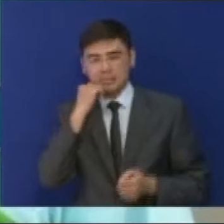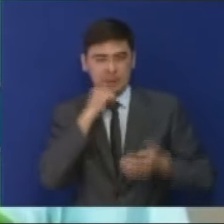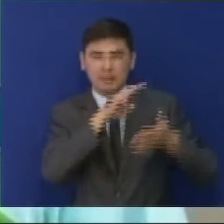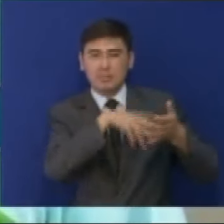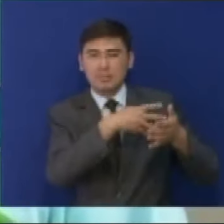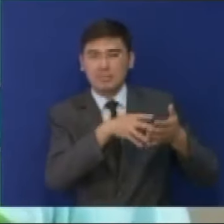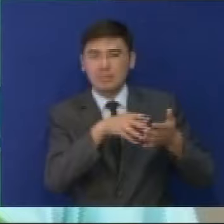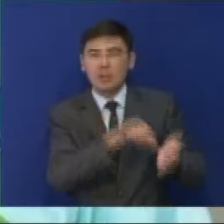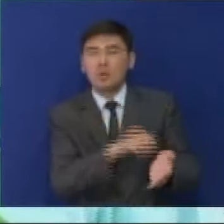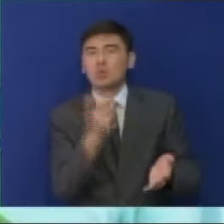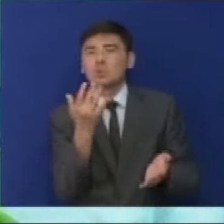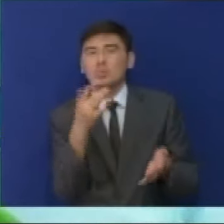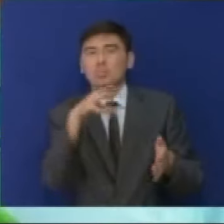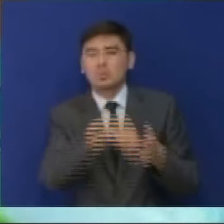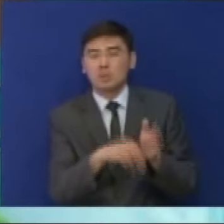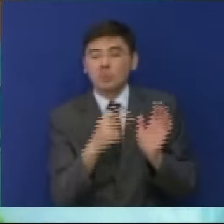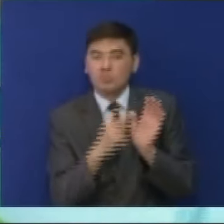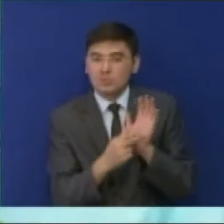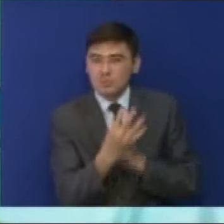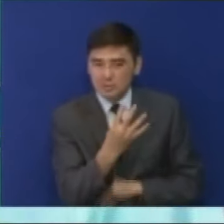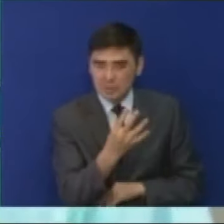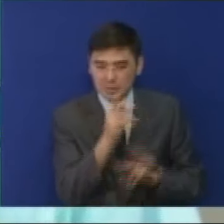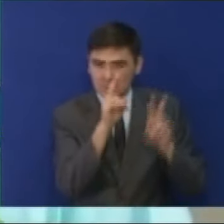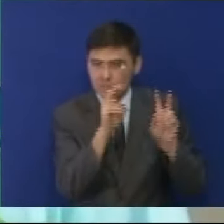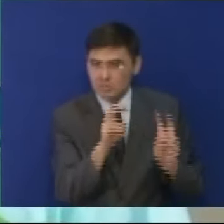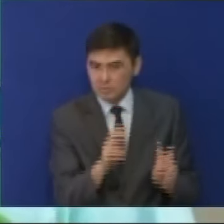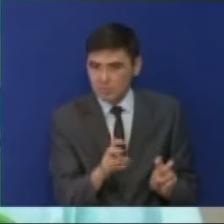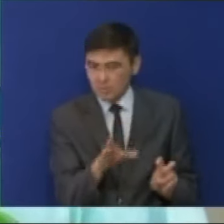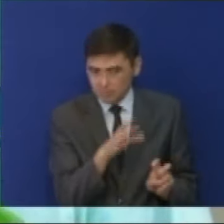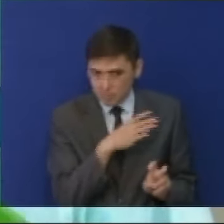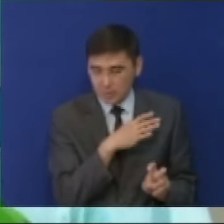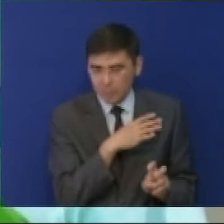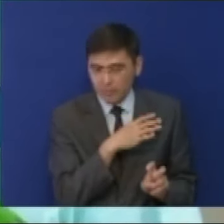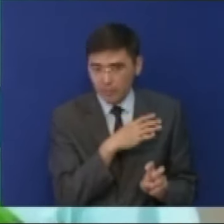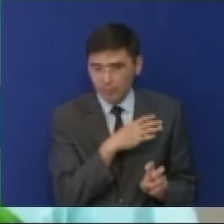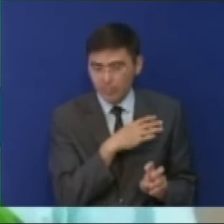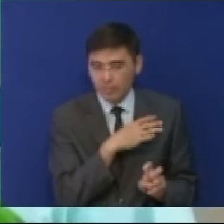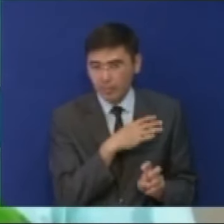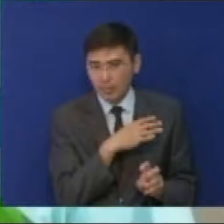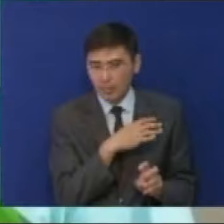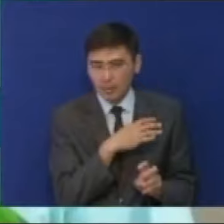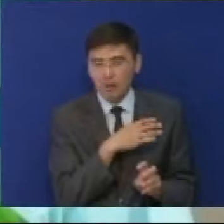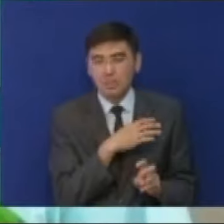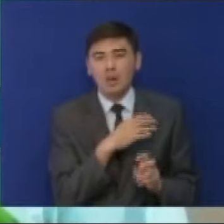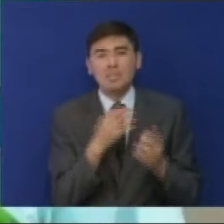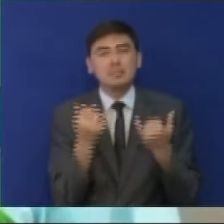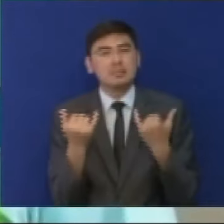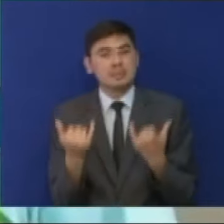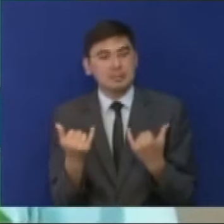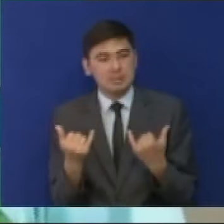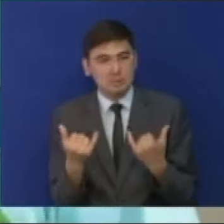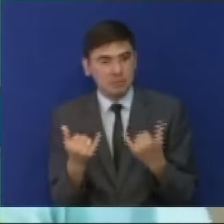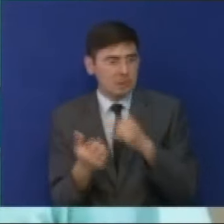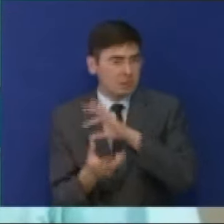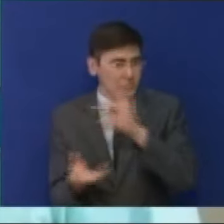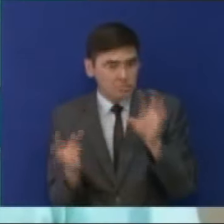была, получается, ранее 84 наименования наркотических средств, психотропных 84. В данное время,